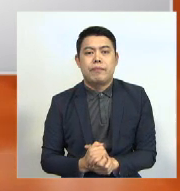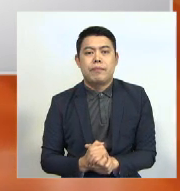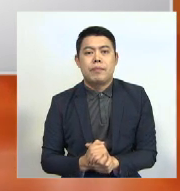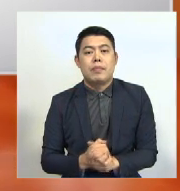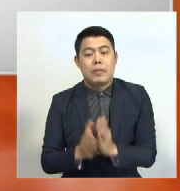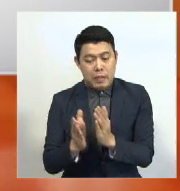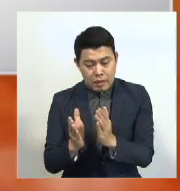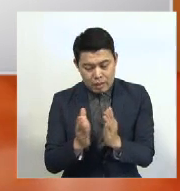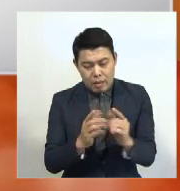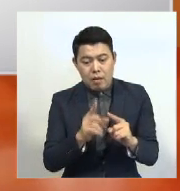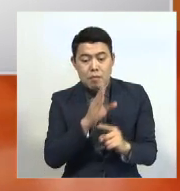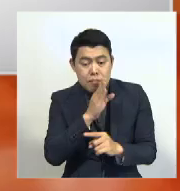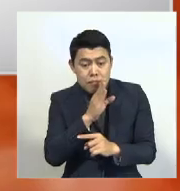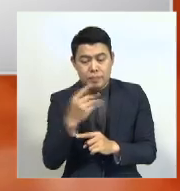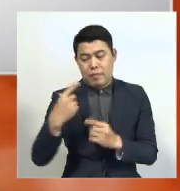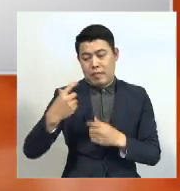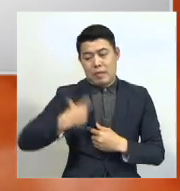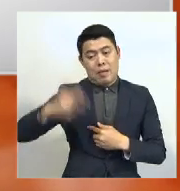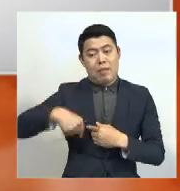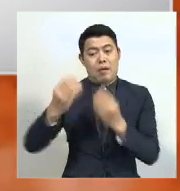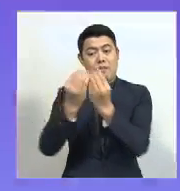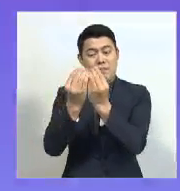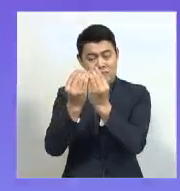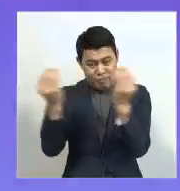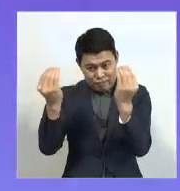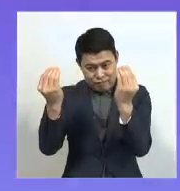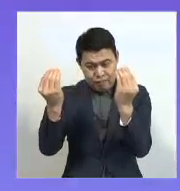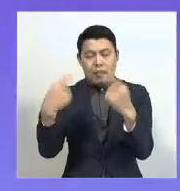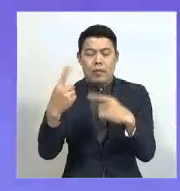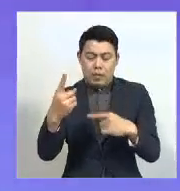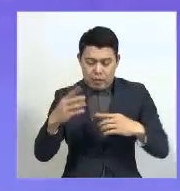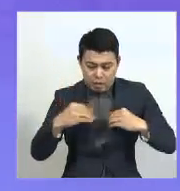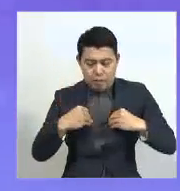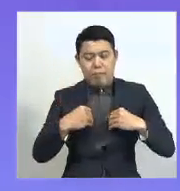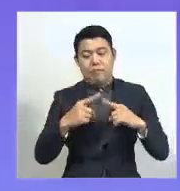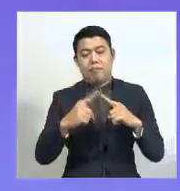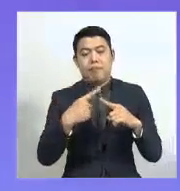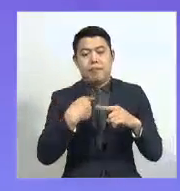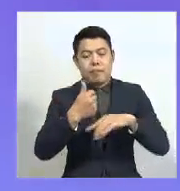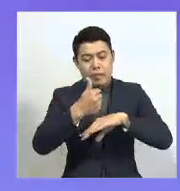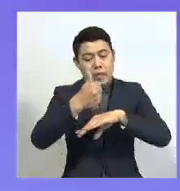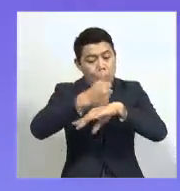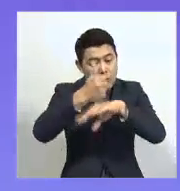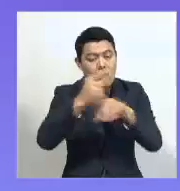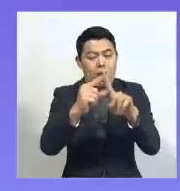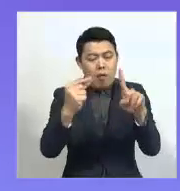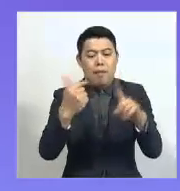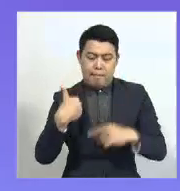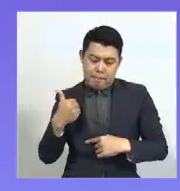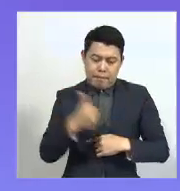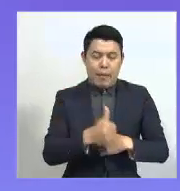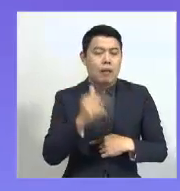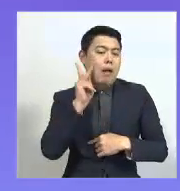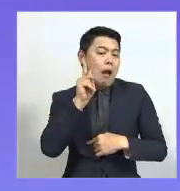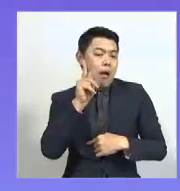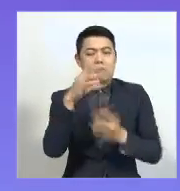และหลังจากรับคำตัดสินของศาลนะครับเรื่องนี้นะครับทางด้านของคุณธนาธรเองแล้วก็ได้ออกมาให้สัมภาษณ์กับสื่อมวลช